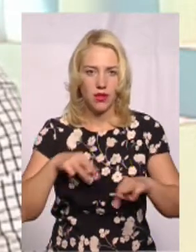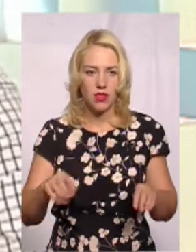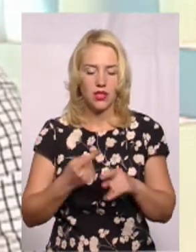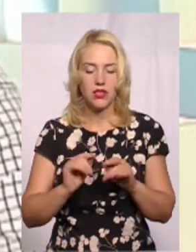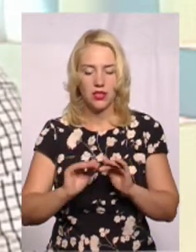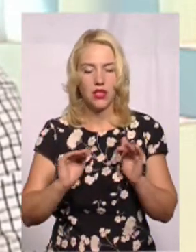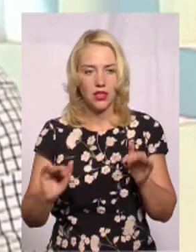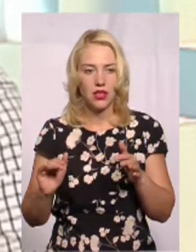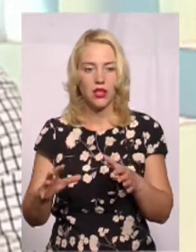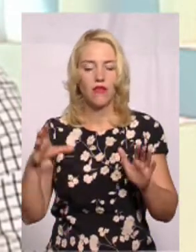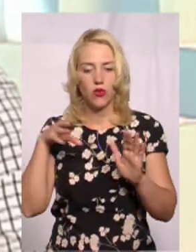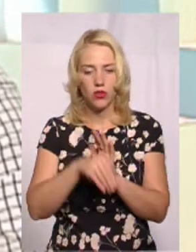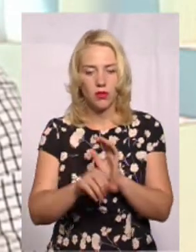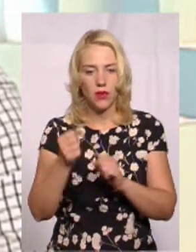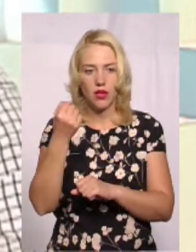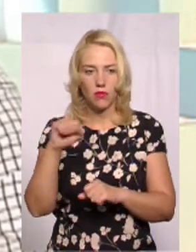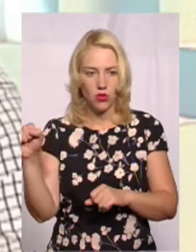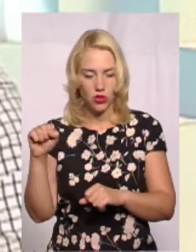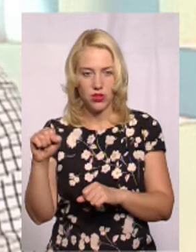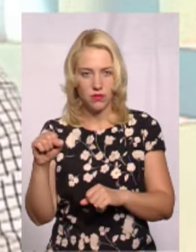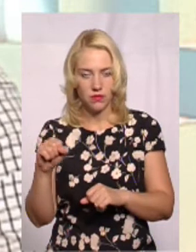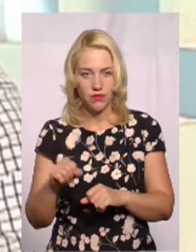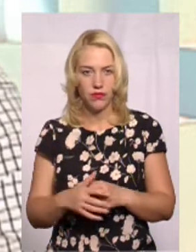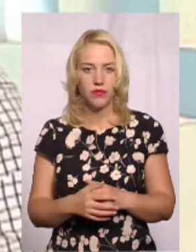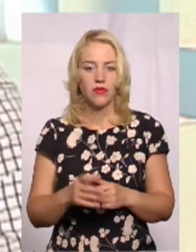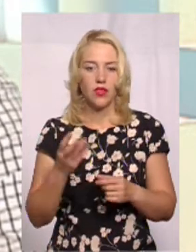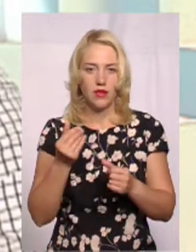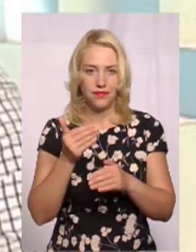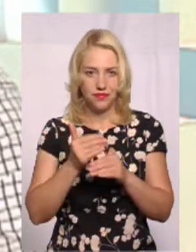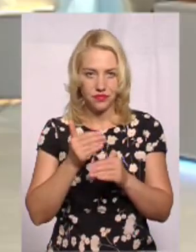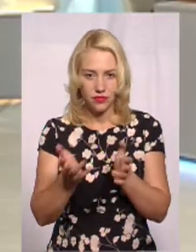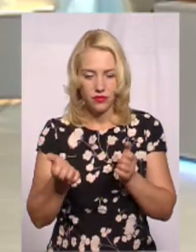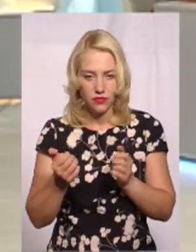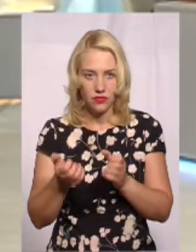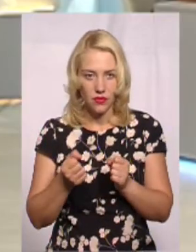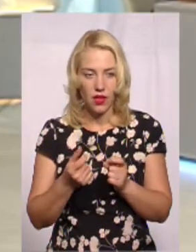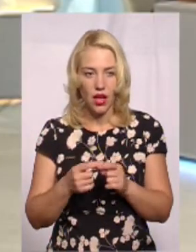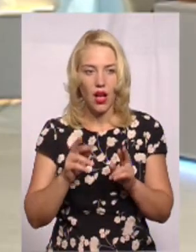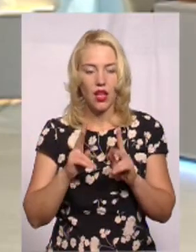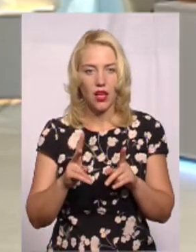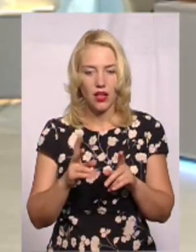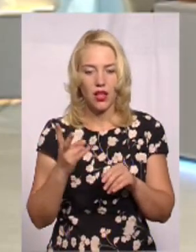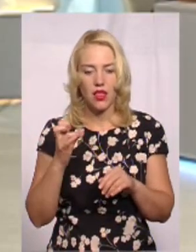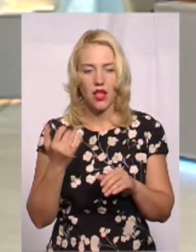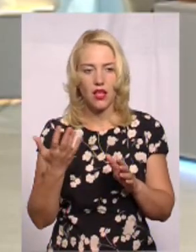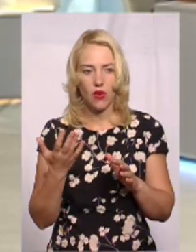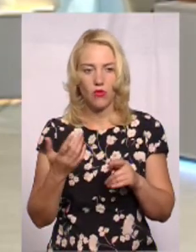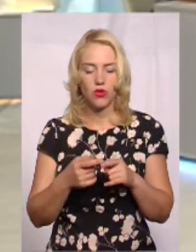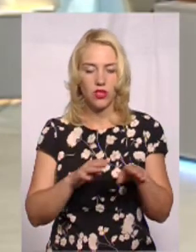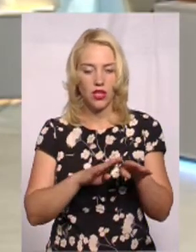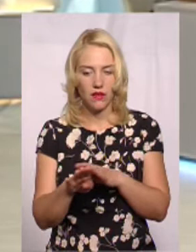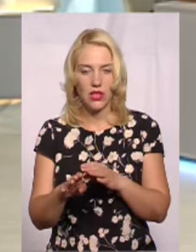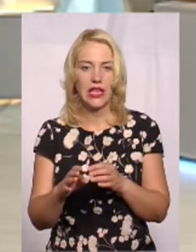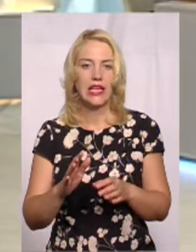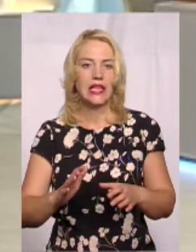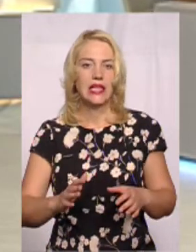діти відносяться до переможців і стипендіатів. Зрозуміло. А, пане Андрію, а як же на якомусь рівні стимулюються